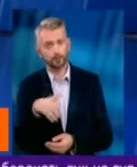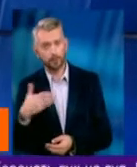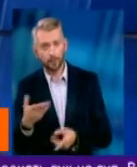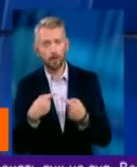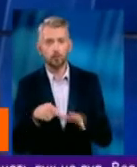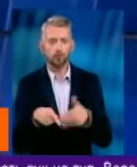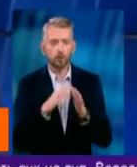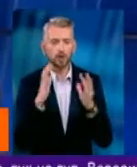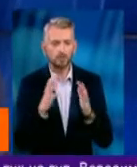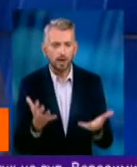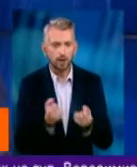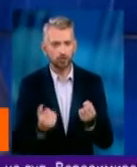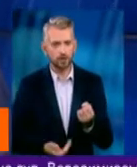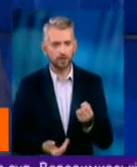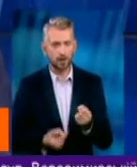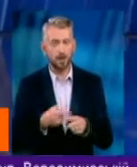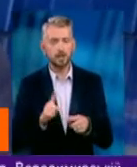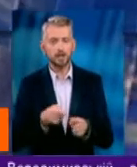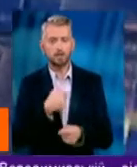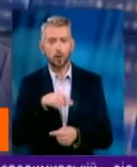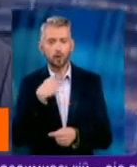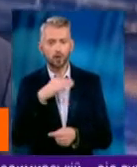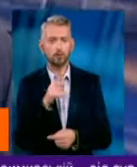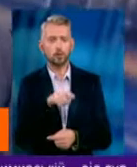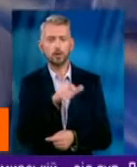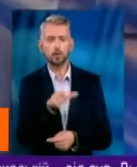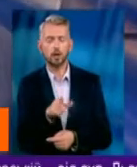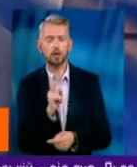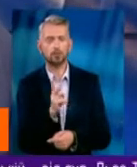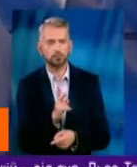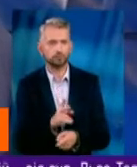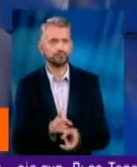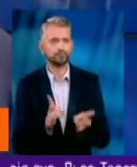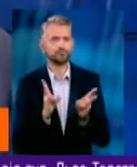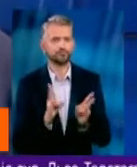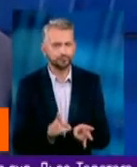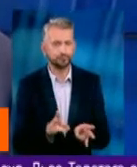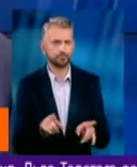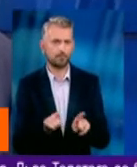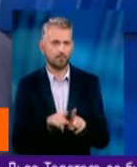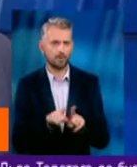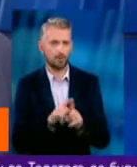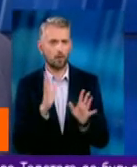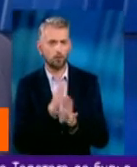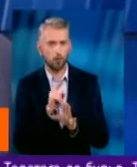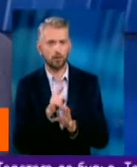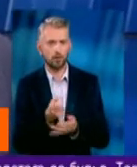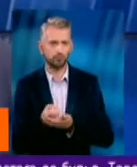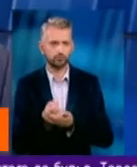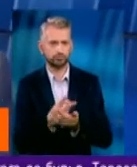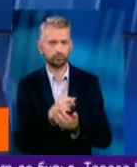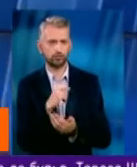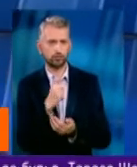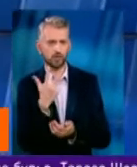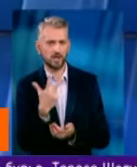просто зберегти йому життя. Але це вже ми говоримо про тих людей, яких спіткала вже ця доля і їх вже забрала швидка. Ну,